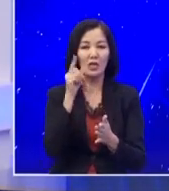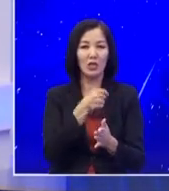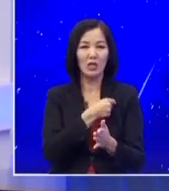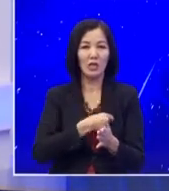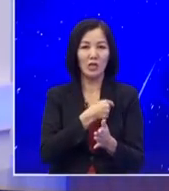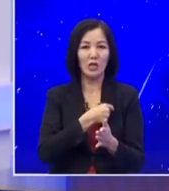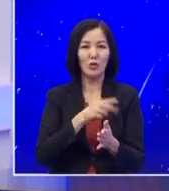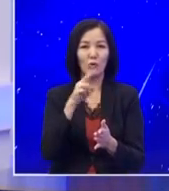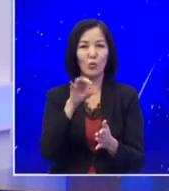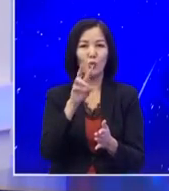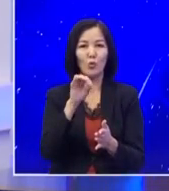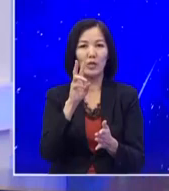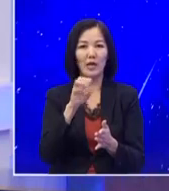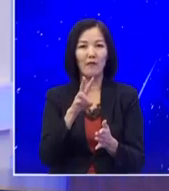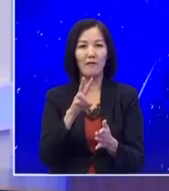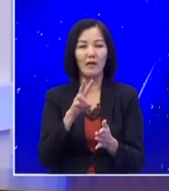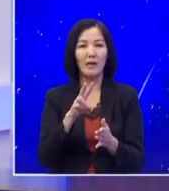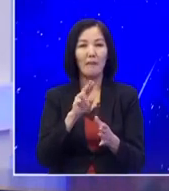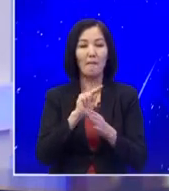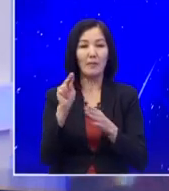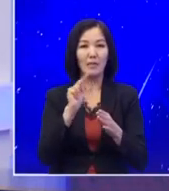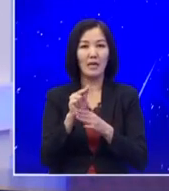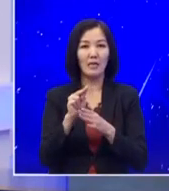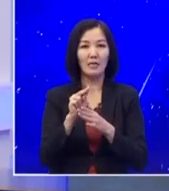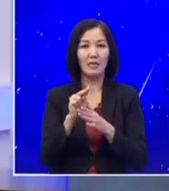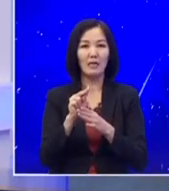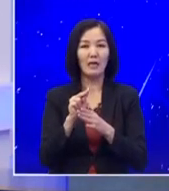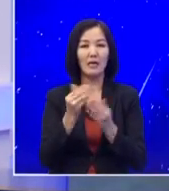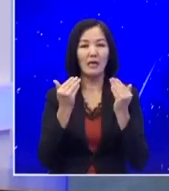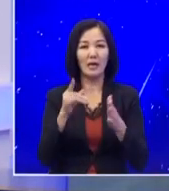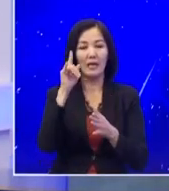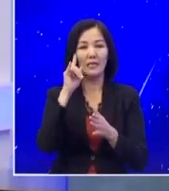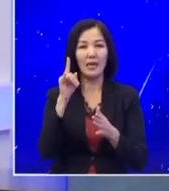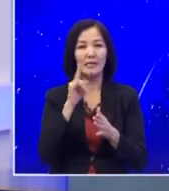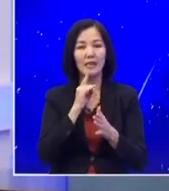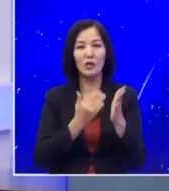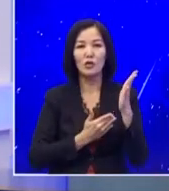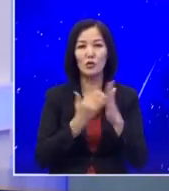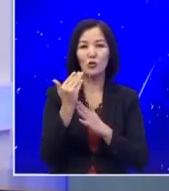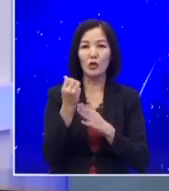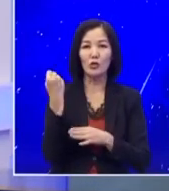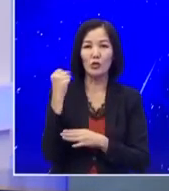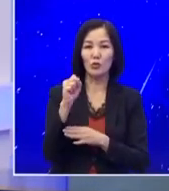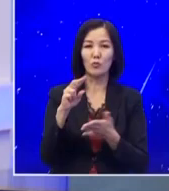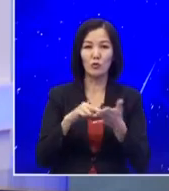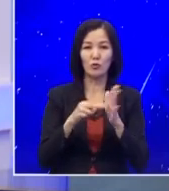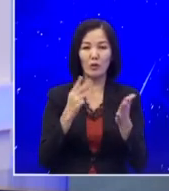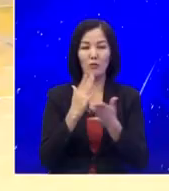жаттықтырушы Ернар Дуанаев баптайды. Олар биыл Қазақстан біріншілігінің жоғарғы лигасында жүлдегер атануды көздеп